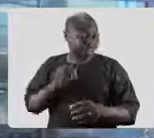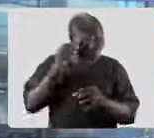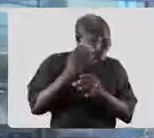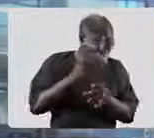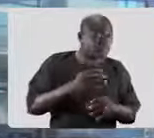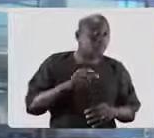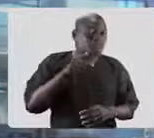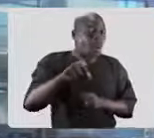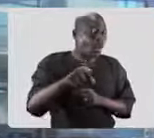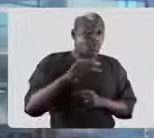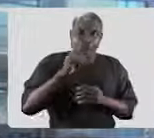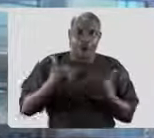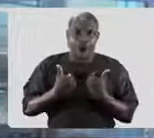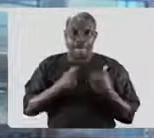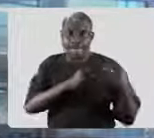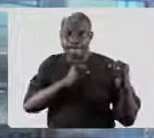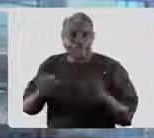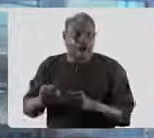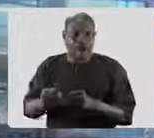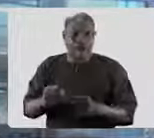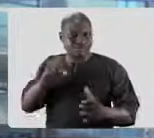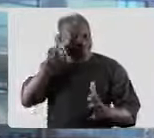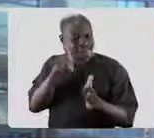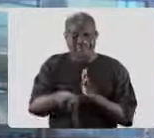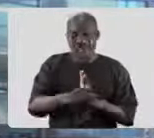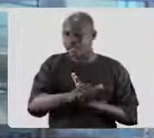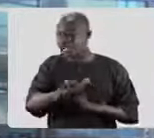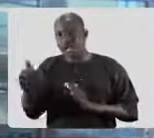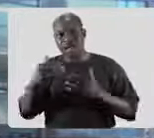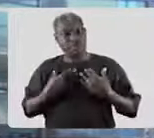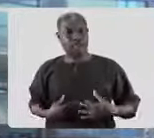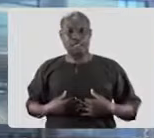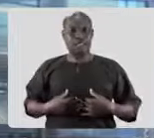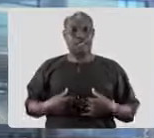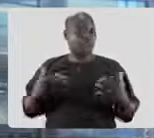wo ne to me se ukum obiara e wo saa asase so